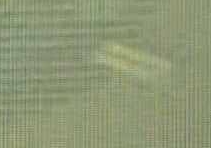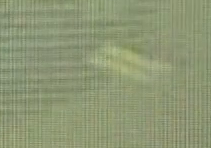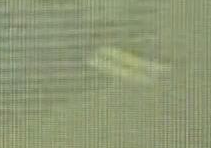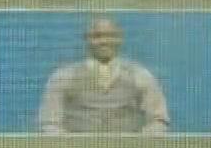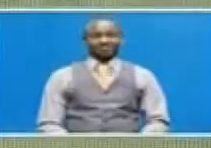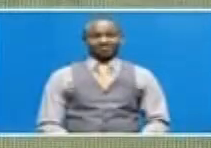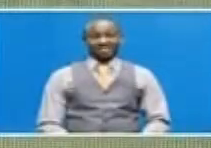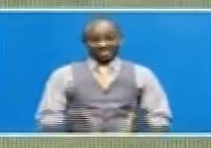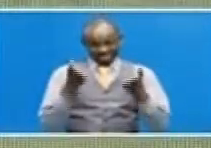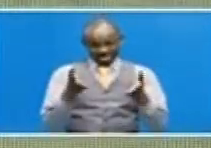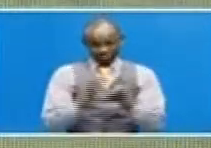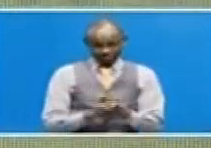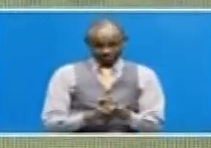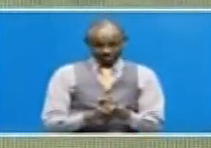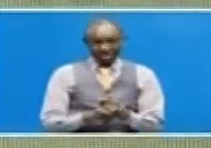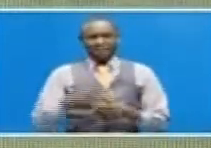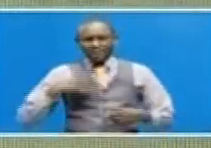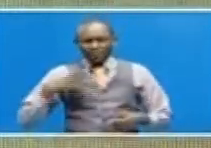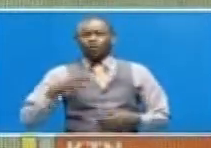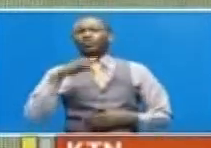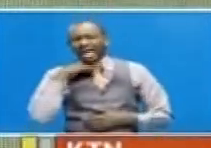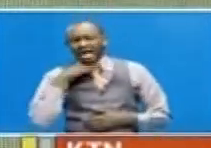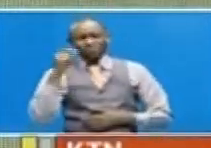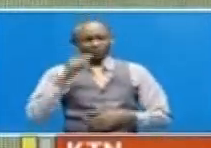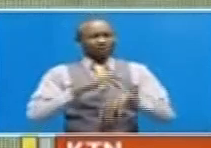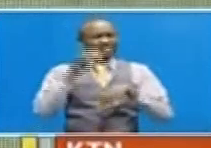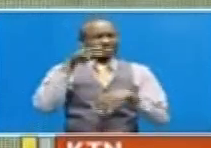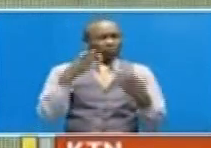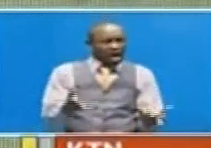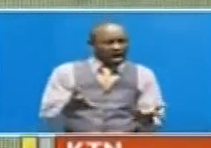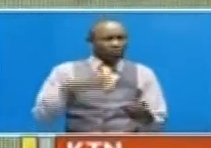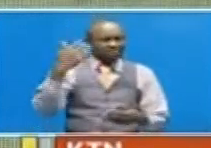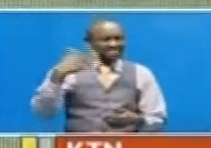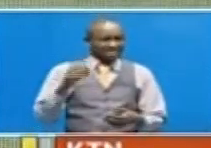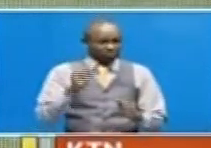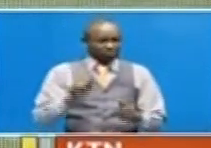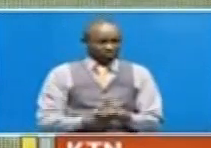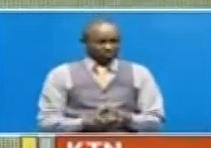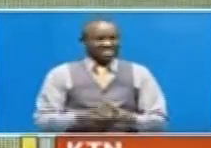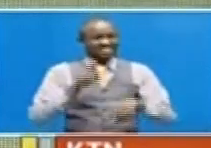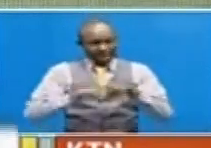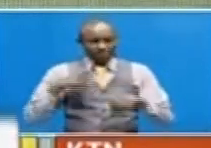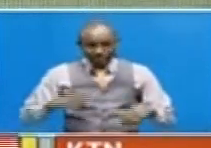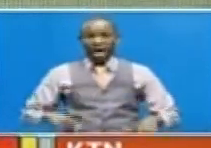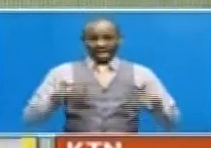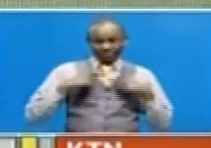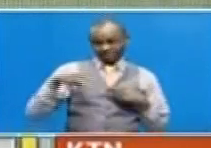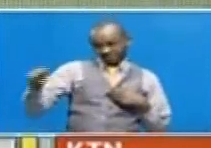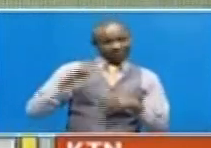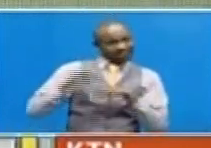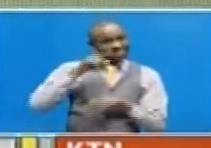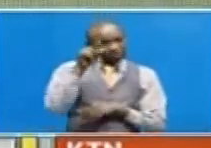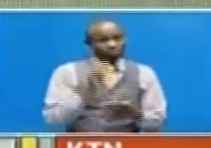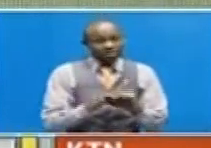Naam, je, mtazamaji, wafu huwa na mvuto gani katika maisha ya kila siku, hasa kwa wale ambao wangali hai